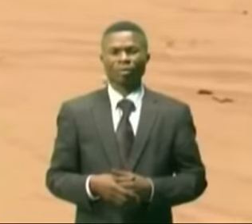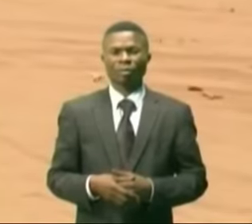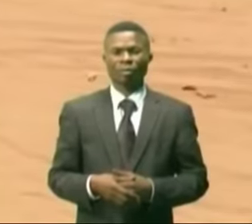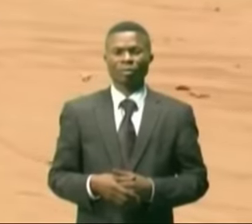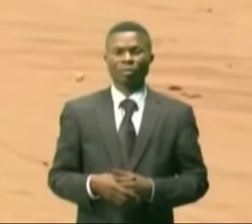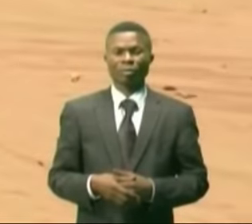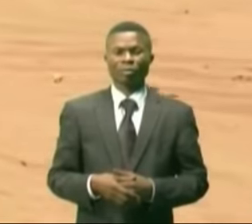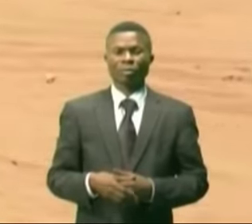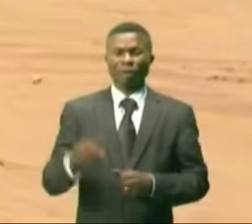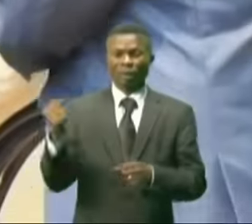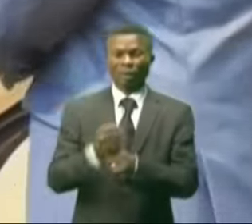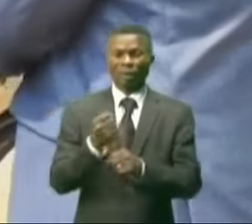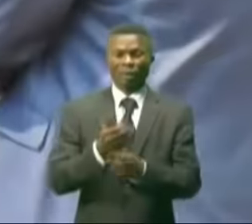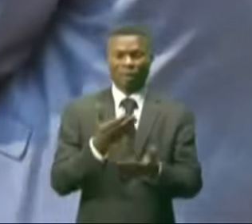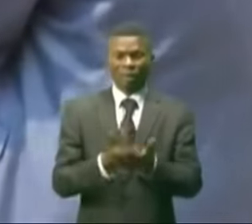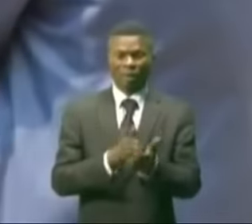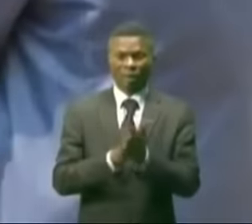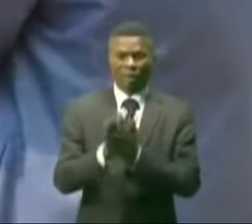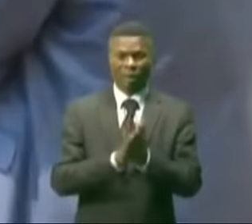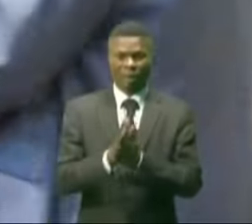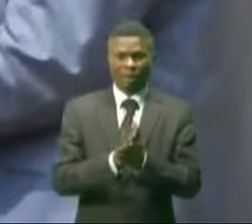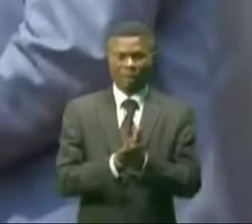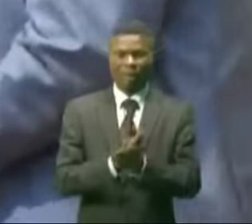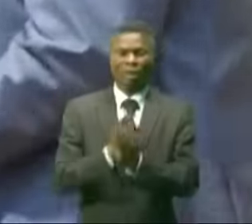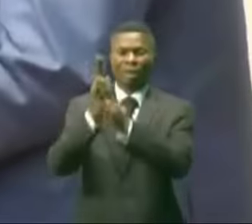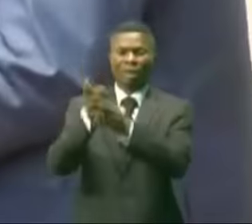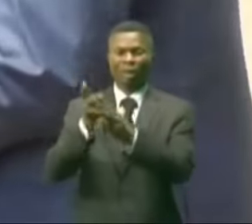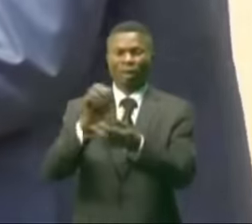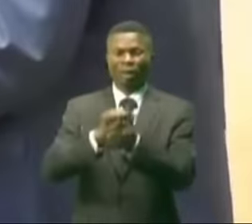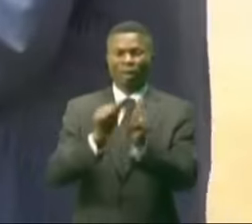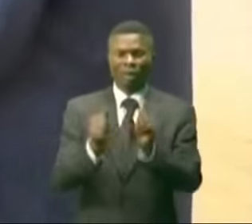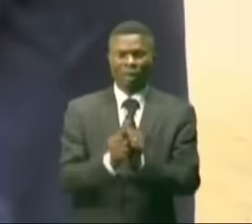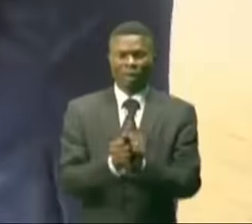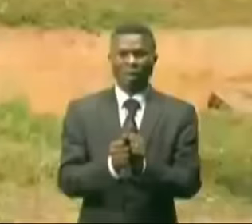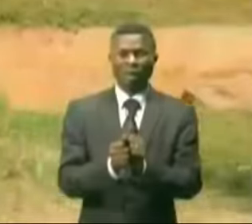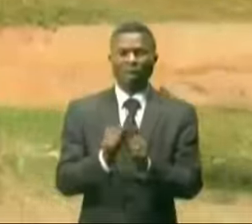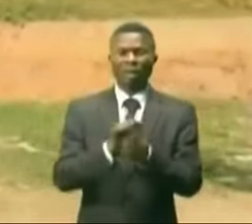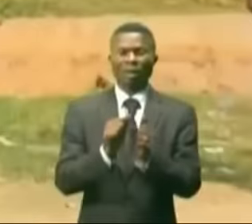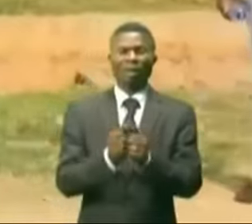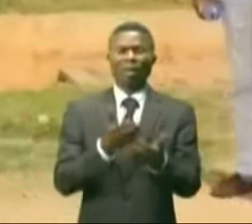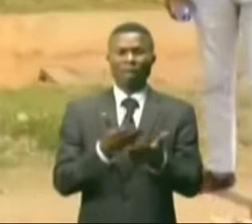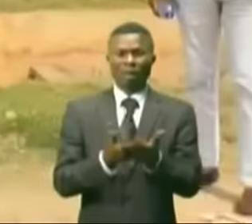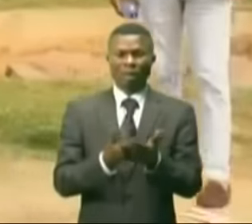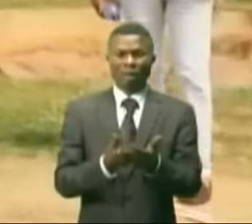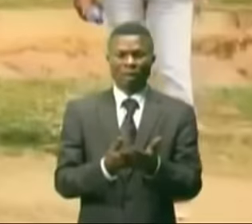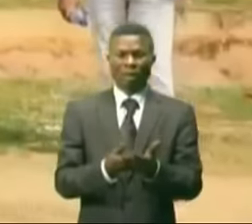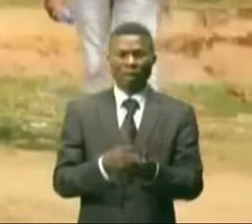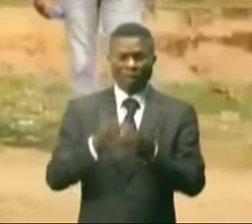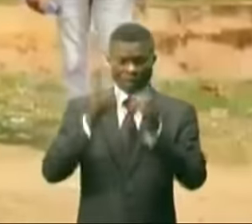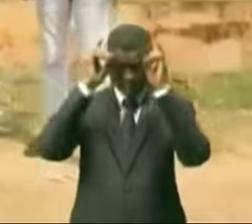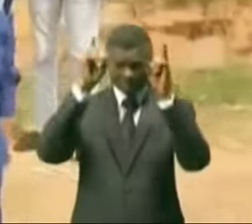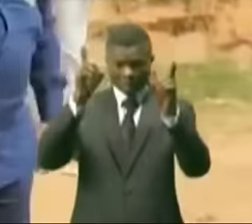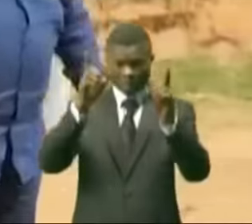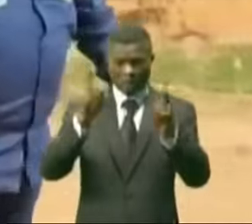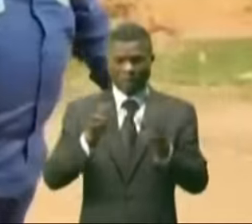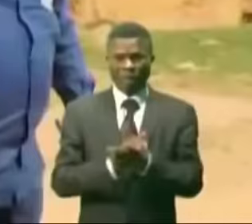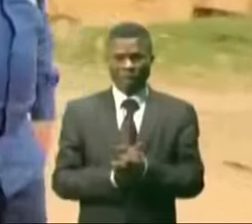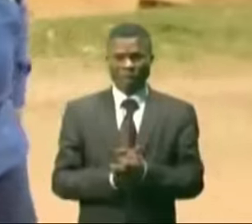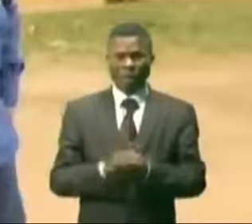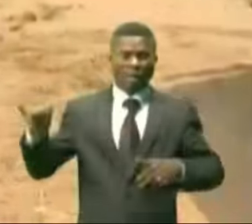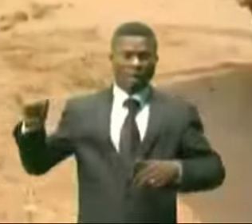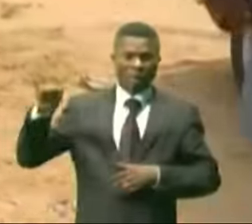Cette séance de travail a consisté à faire le point sur les thématiques liées à l'éthique et à la déontologie de l'avocat.